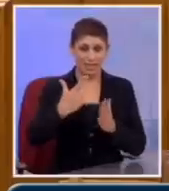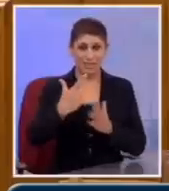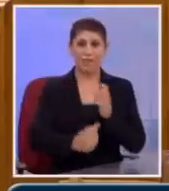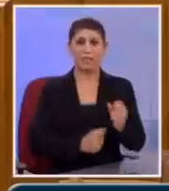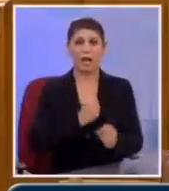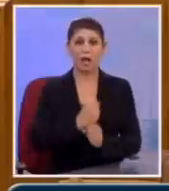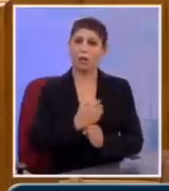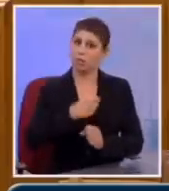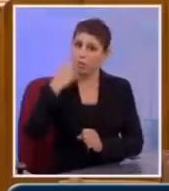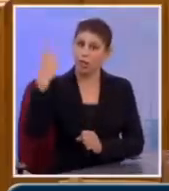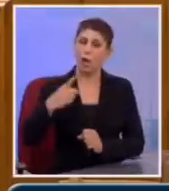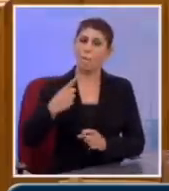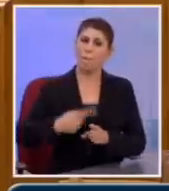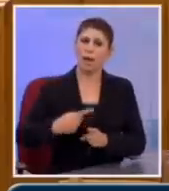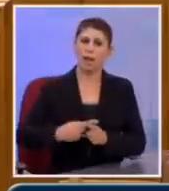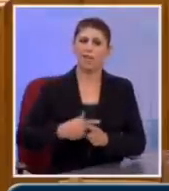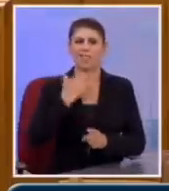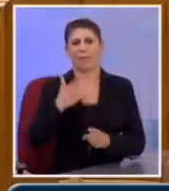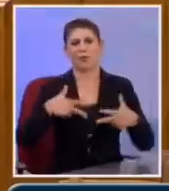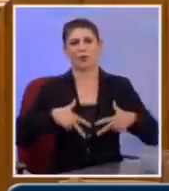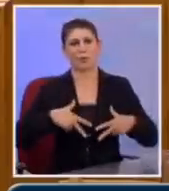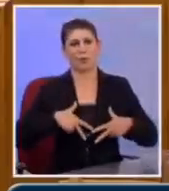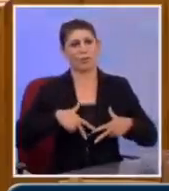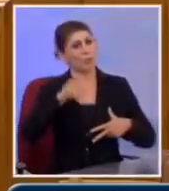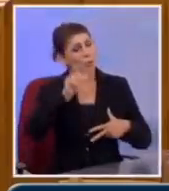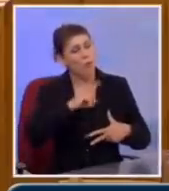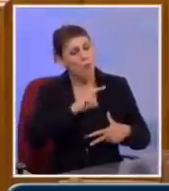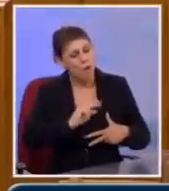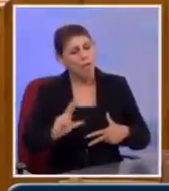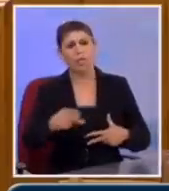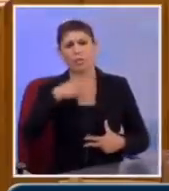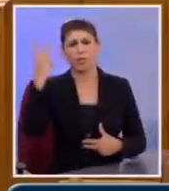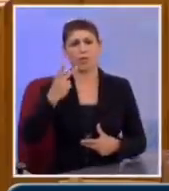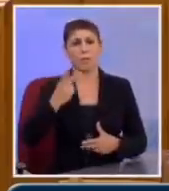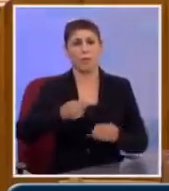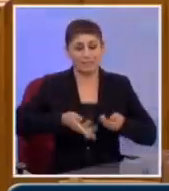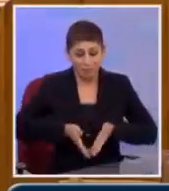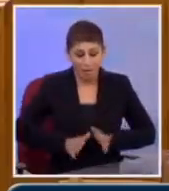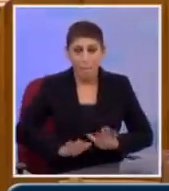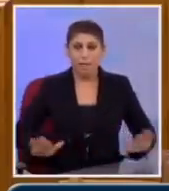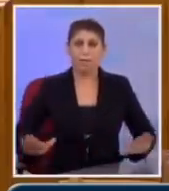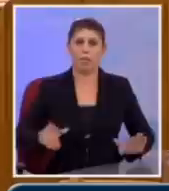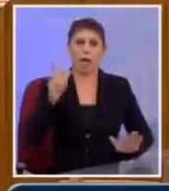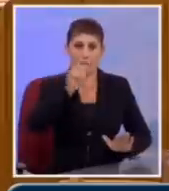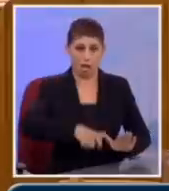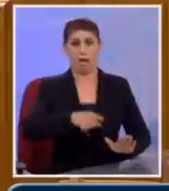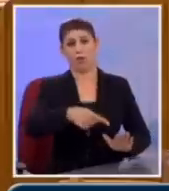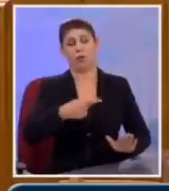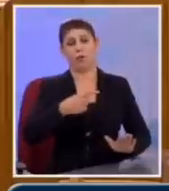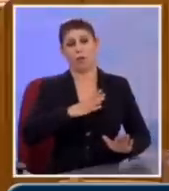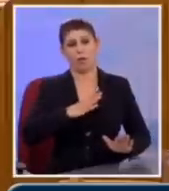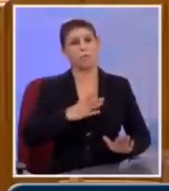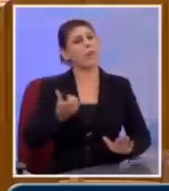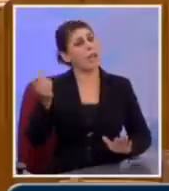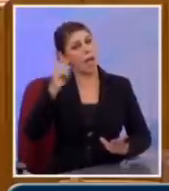το ελληνικό κράτος να μην δίνει το ίδιο δικαίωμα στα παιδιά αυτού του ανθρώπου ή σε